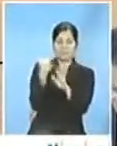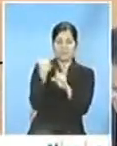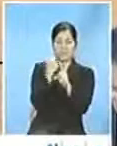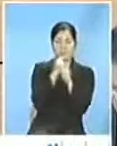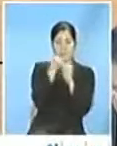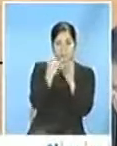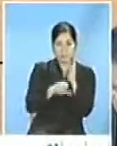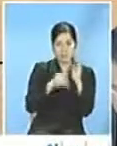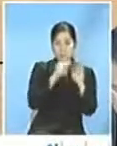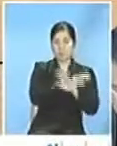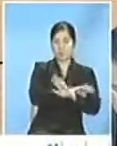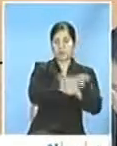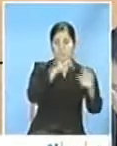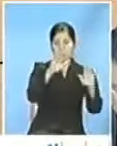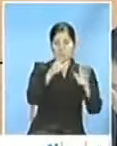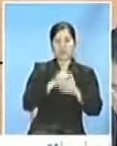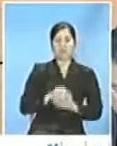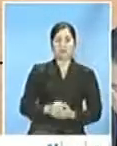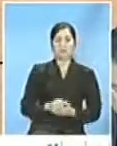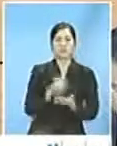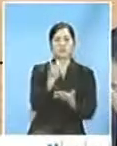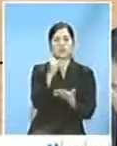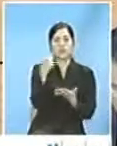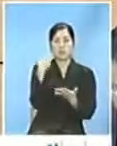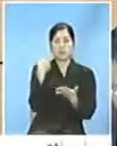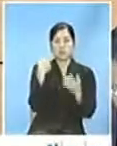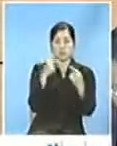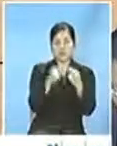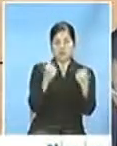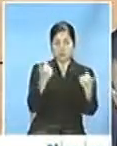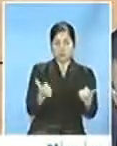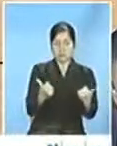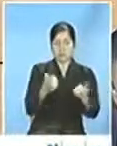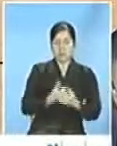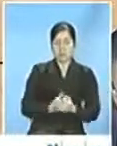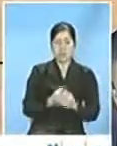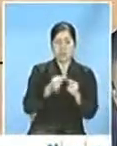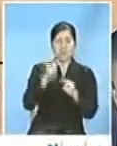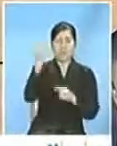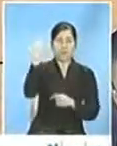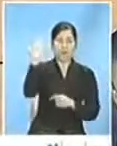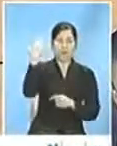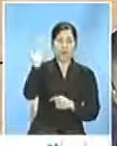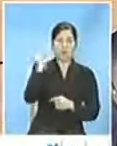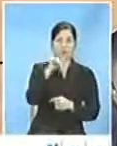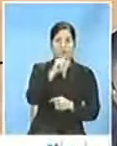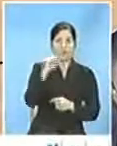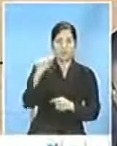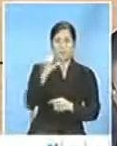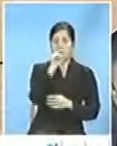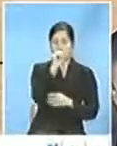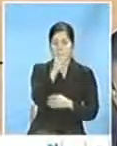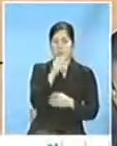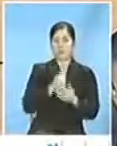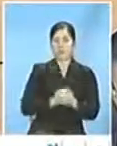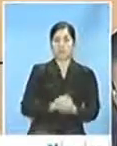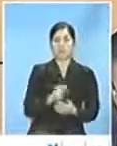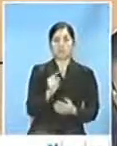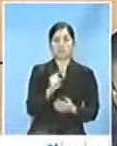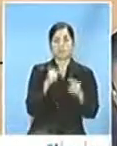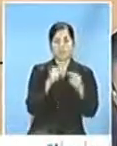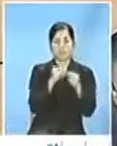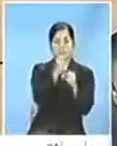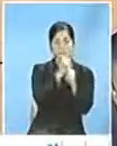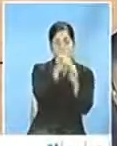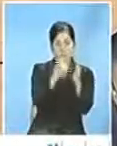ล้วบางครั้งก็นิรโทษให้เหมือนกับอันนี้เมื่อวานนี้สมาชิกท่านหนึ่งพยายามที่จะพูดว่านิรโ